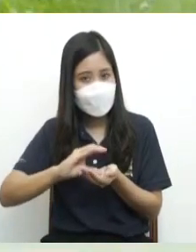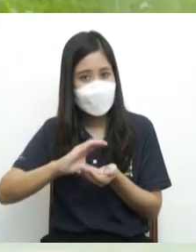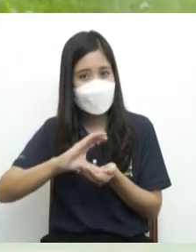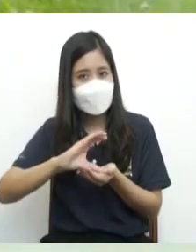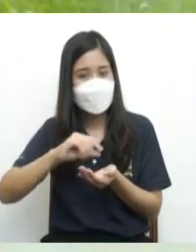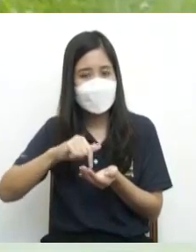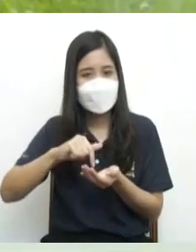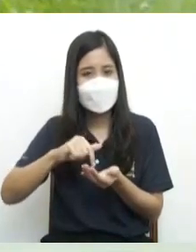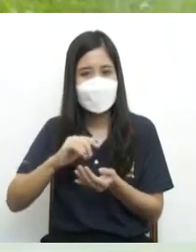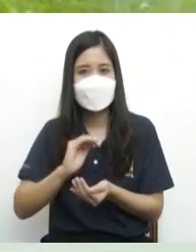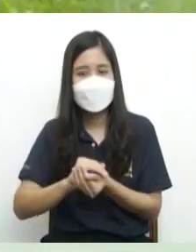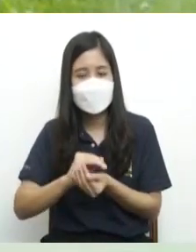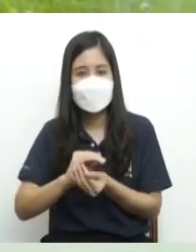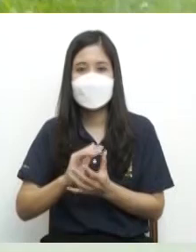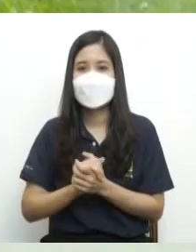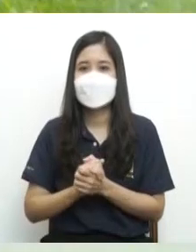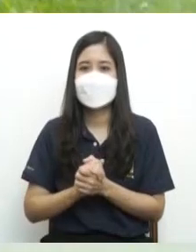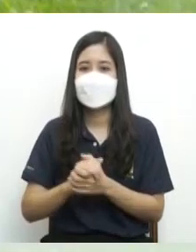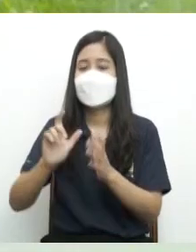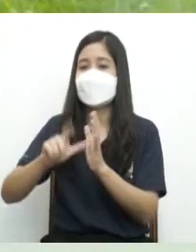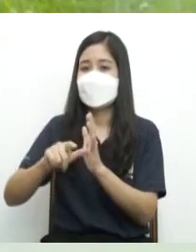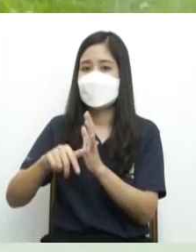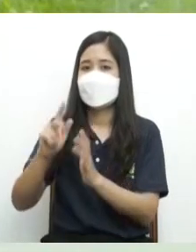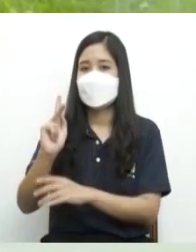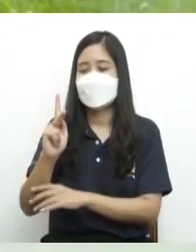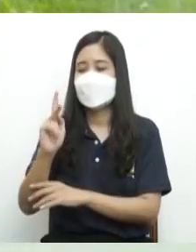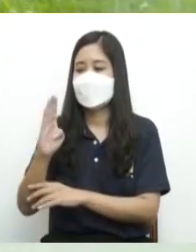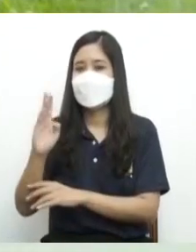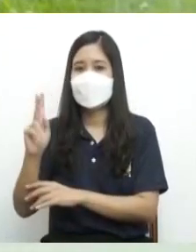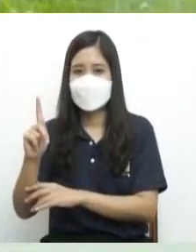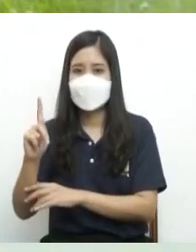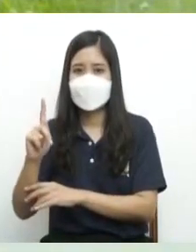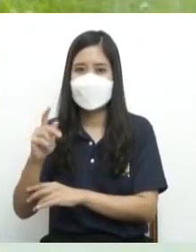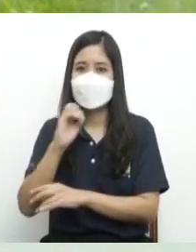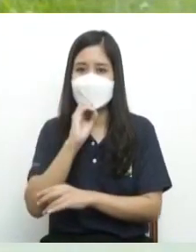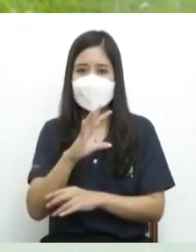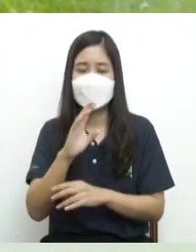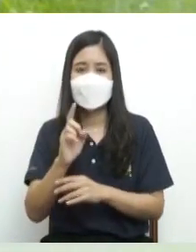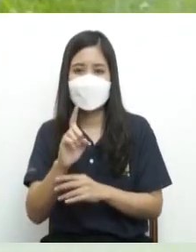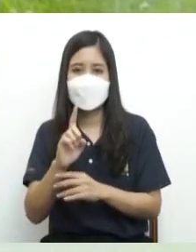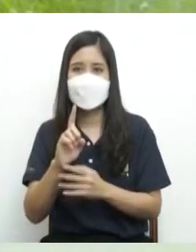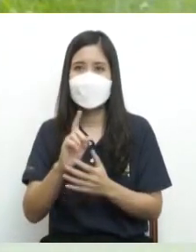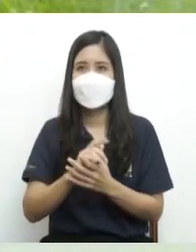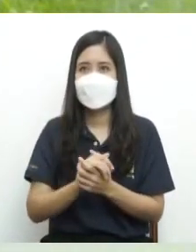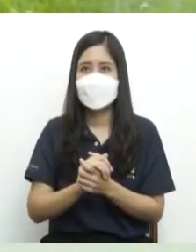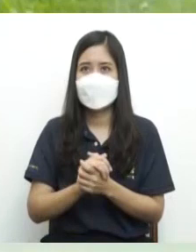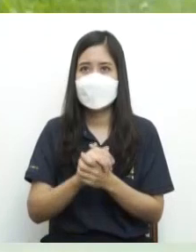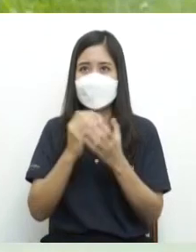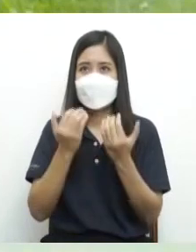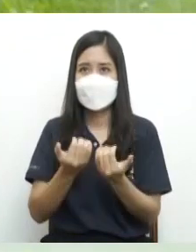ณานำเรียนว่าไอ้เราแต่ก่อนเราเงินเดือนเท่านี้เราทำไมเราอยู่ได้แต่พอเรา6เดือนเนี่ยเราก็